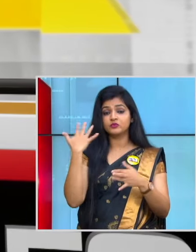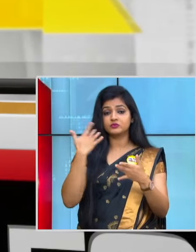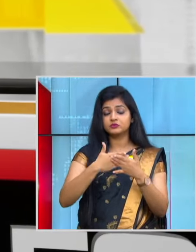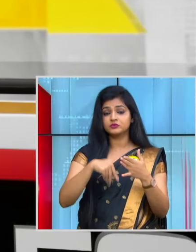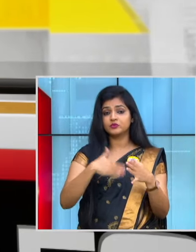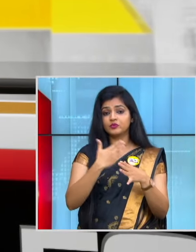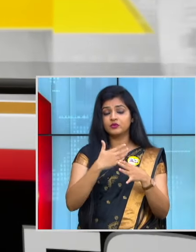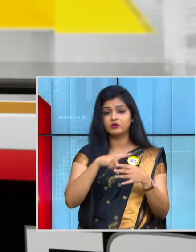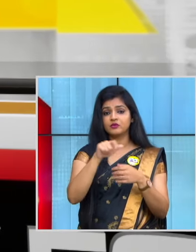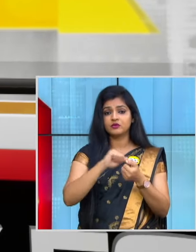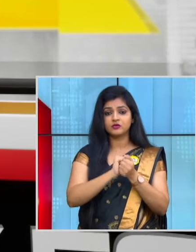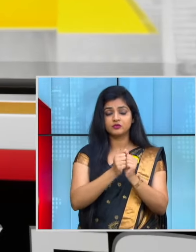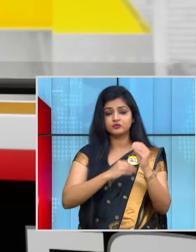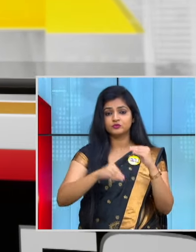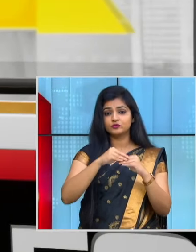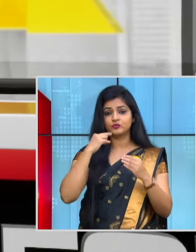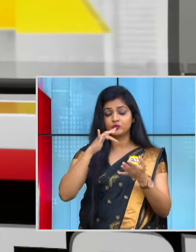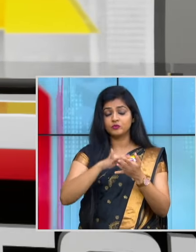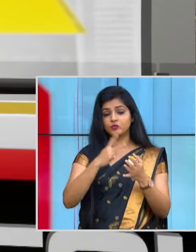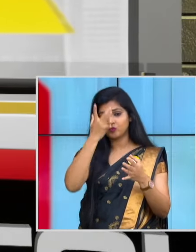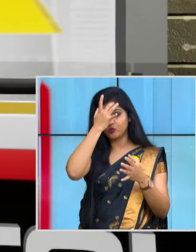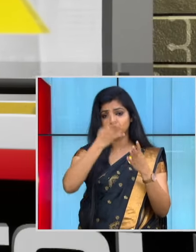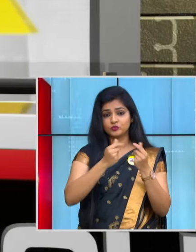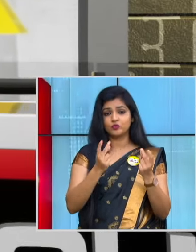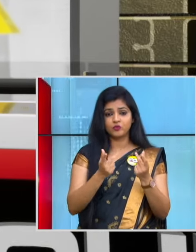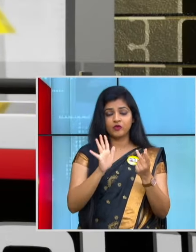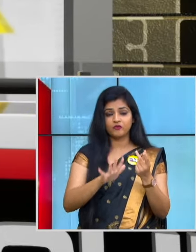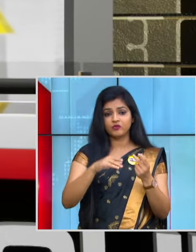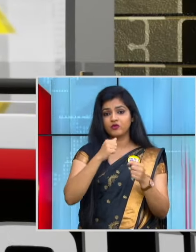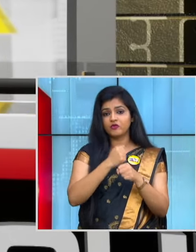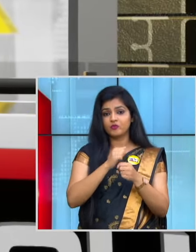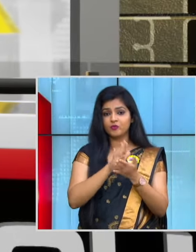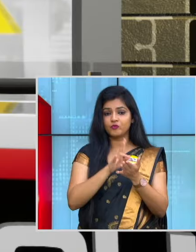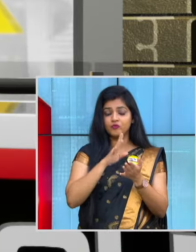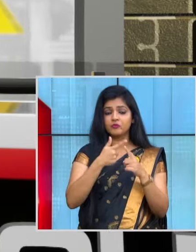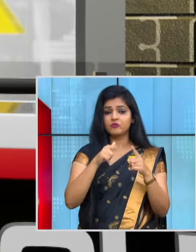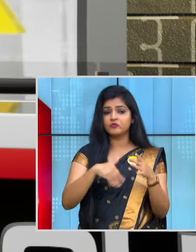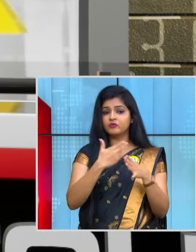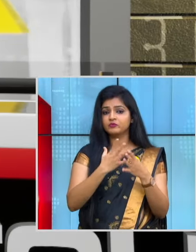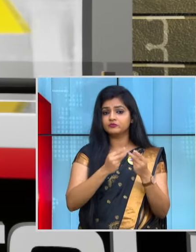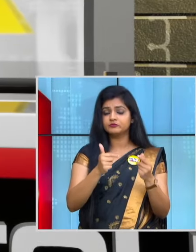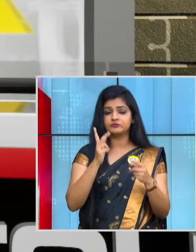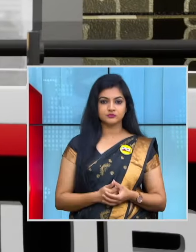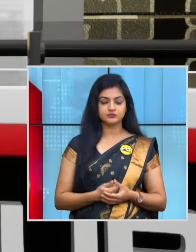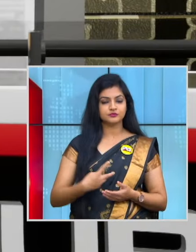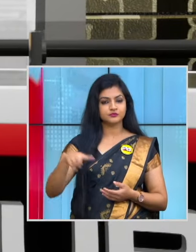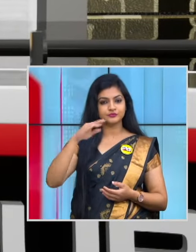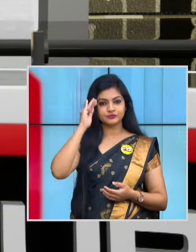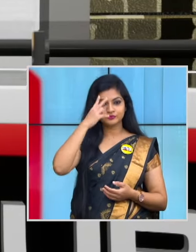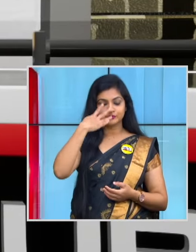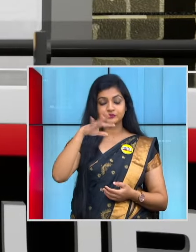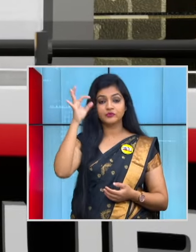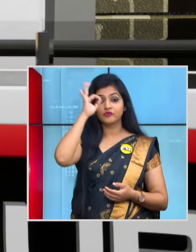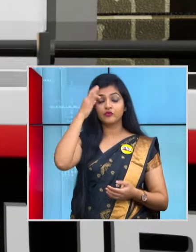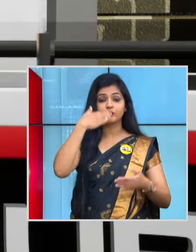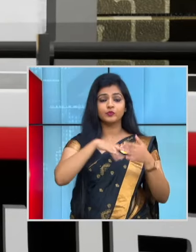ഇത്രയും വേഗം പ്രശ്നപരിഹാരം ഉണ്ടാകുമെന്ന് സർക്കാർ ആവർത്തിക്കുന്നുണ്ടെങ്കിലും അത്തരത്തിലുള്ള വിവരങ്ങളല്ല അവിടെ നിന്ന് പുറത്തു വരുന്നത് എന്നതും പ്രധാനപ്പെട്ടതാണ്. വാർത്തകളിലേക്ക് വീണ്ടും.